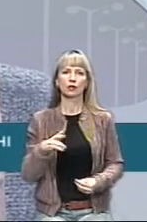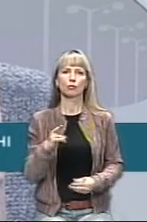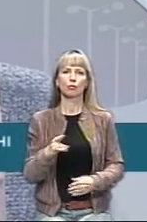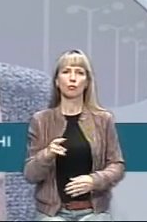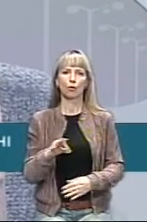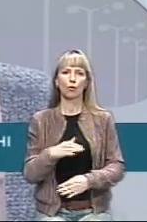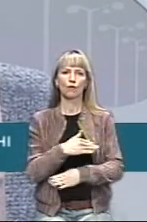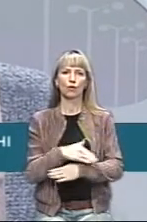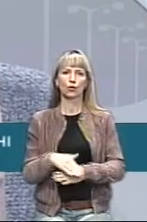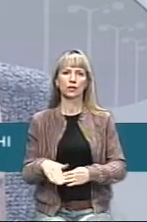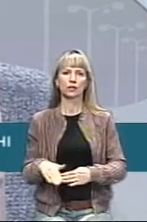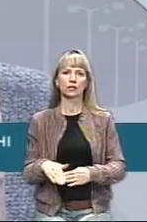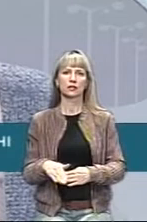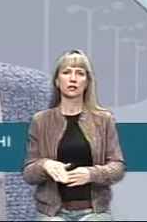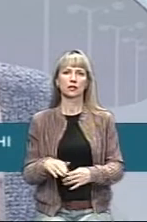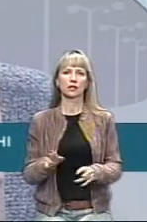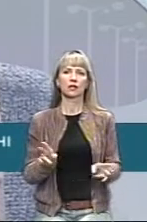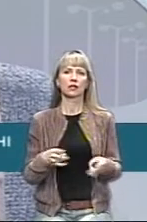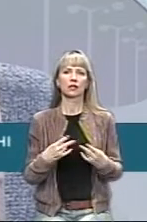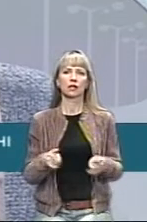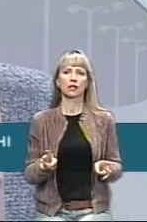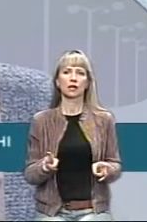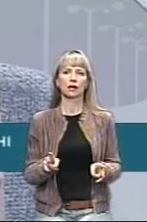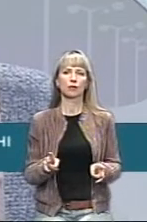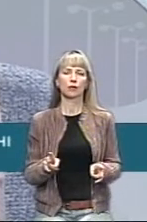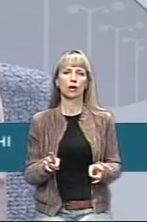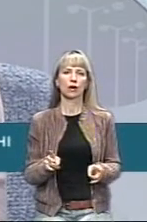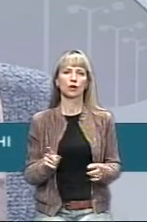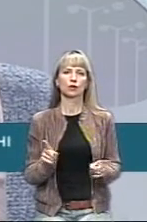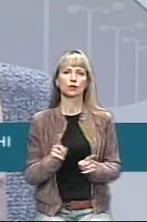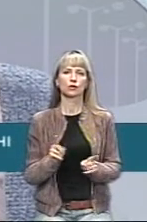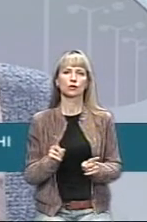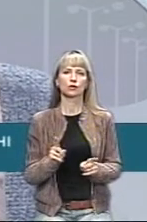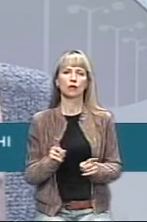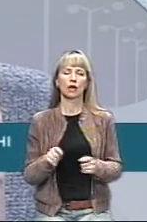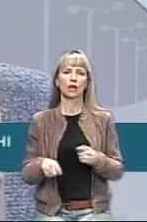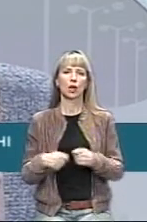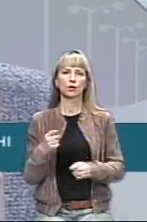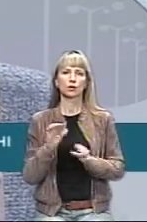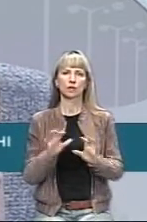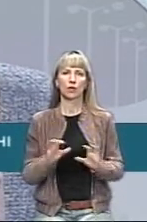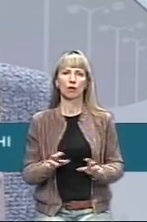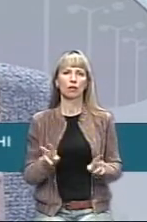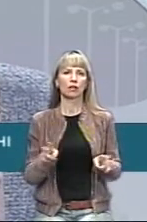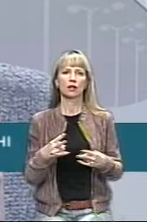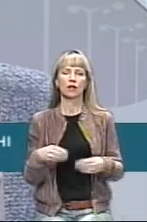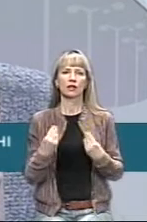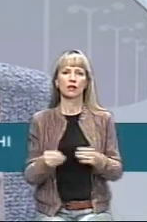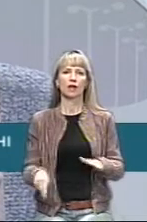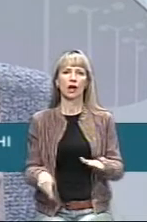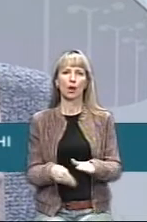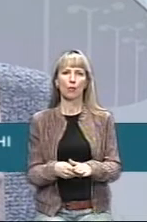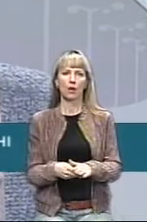вулиці, то не треба викидувати сміття, не треба порушувати закон, не треба давати хабаря, тому що ці